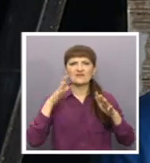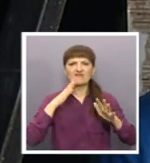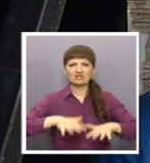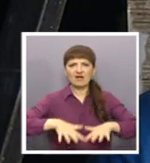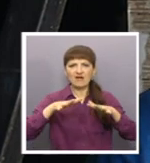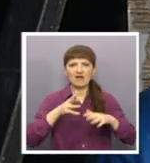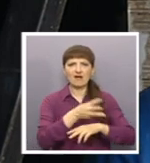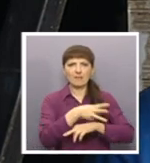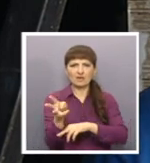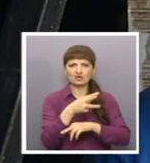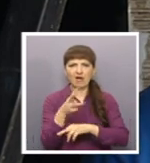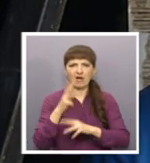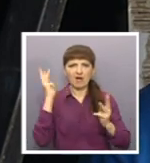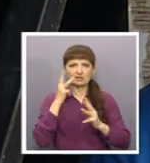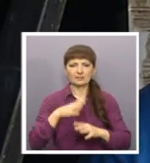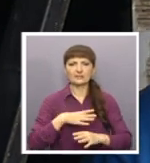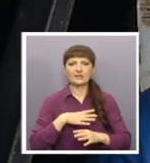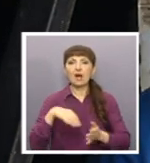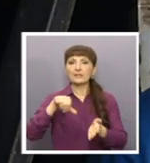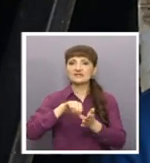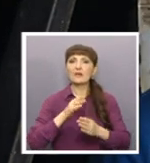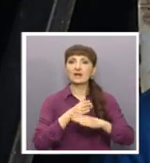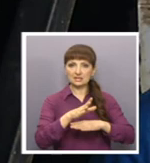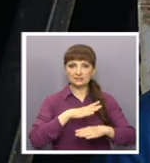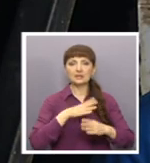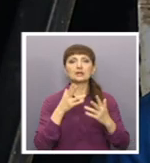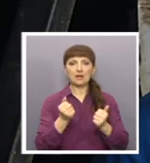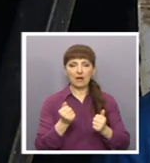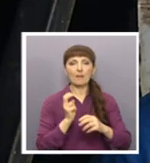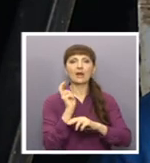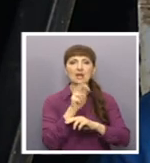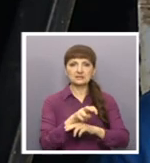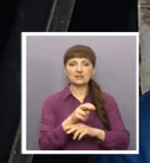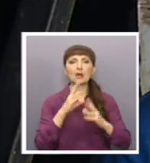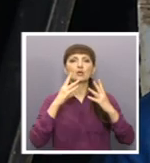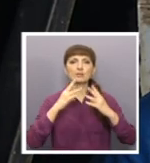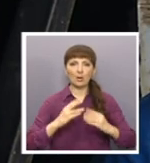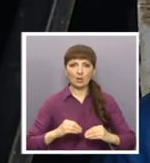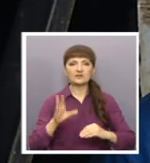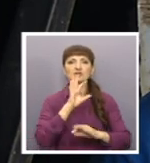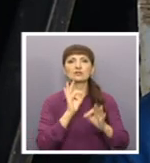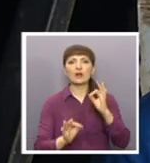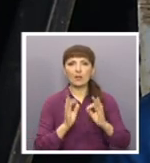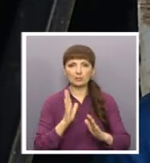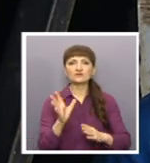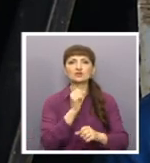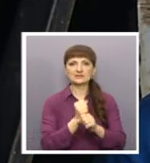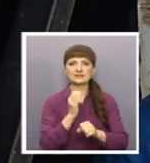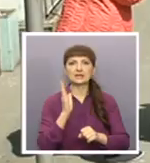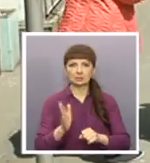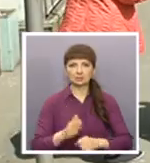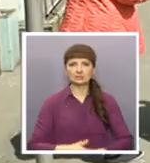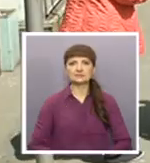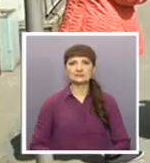затопленное. Представители приходили туда? Представители, да, приходили, успокоили, что все нормально, все сделаем, не